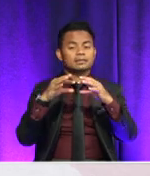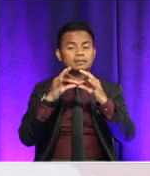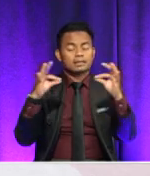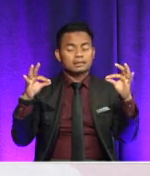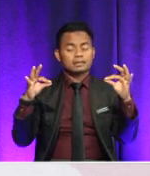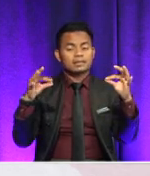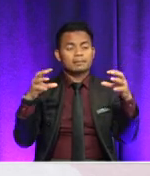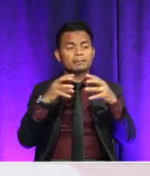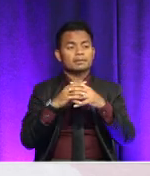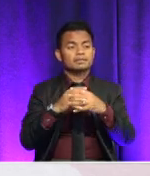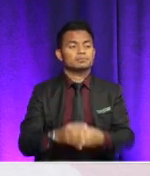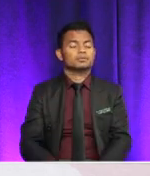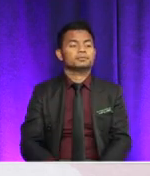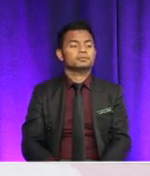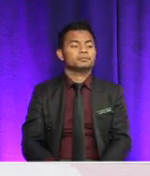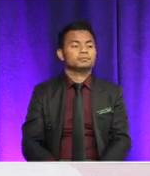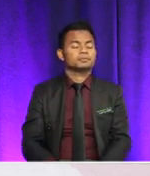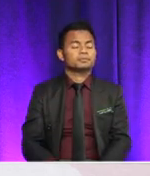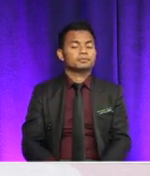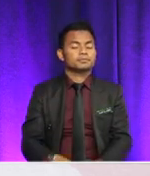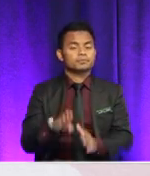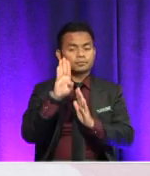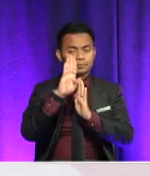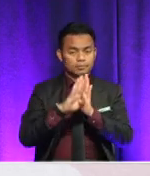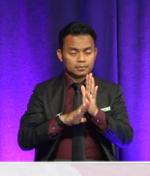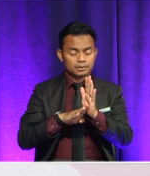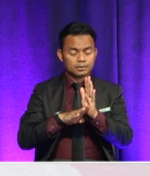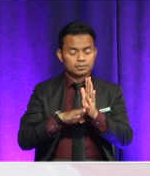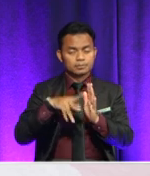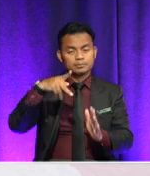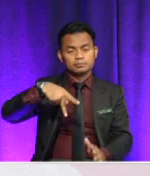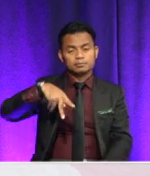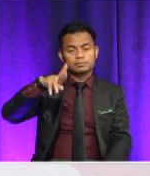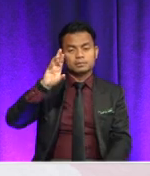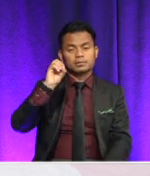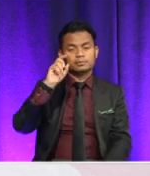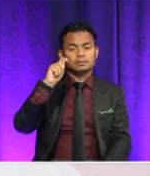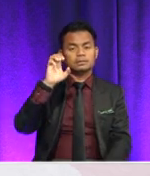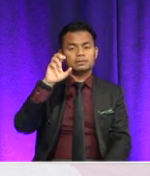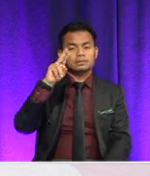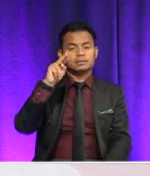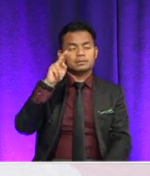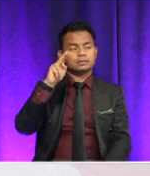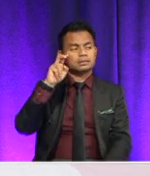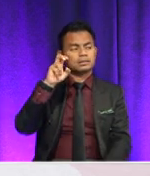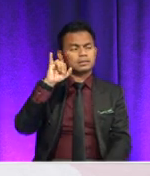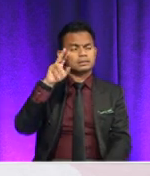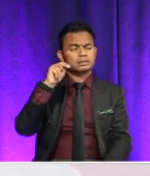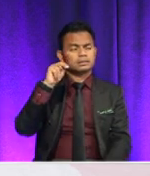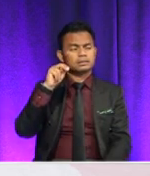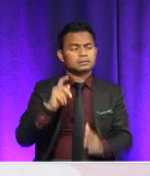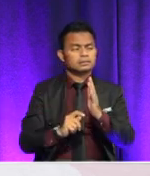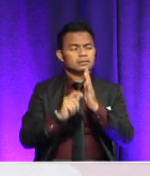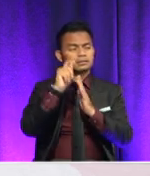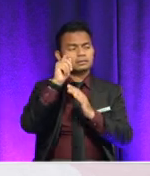dan banteng genap berprotein tinggi siapa Nak coba bagi jawaban hari